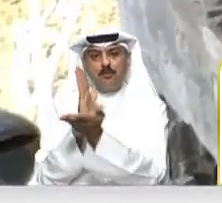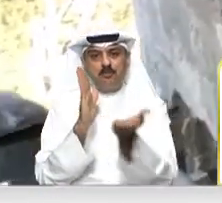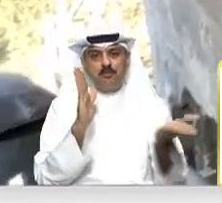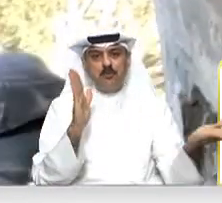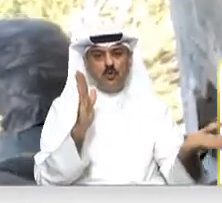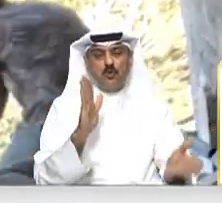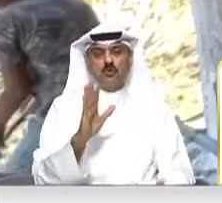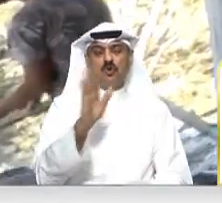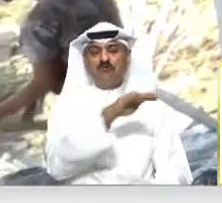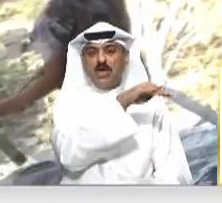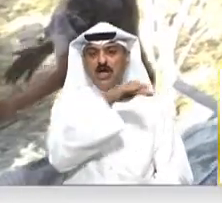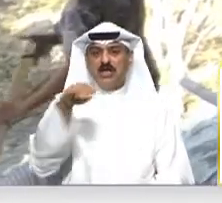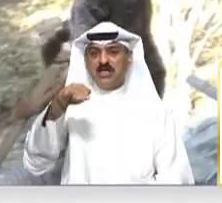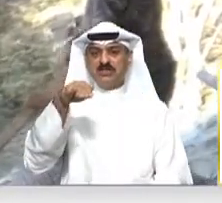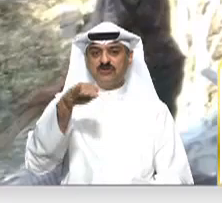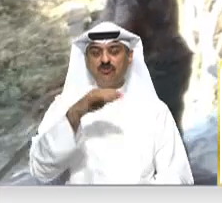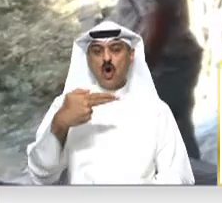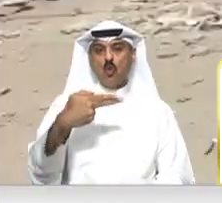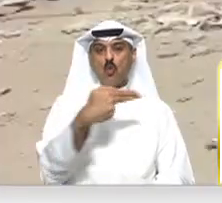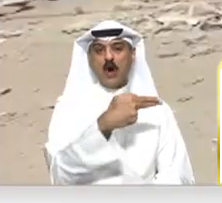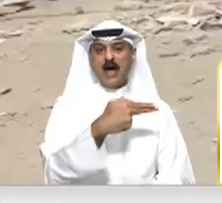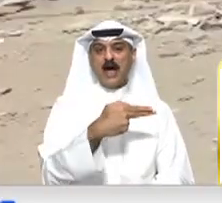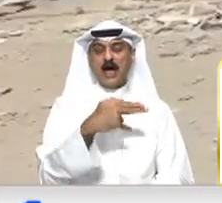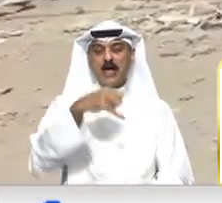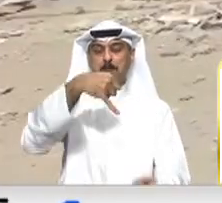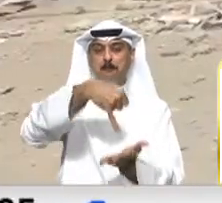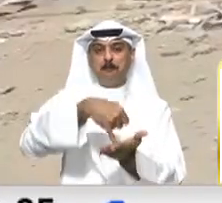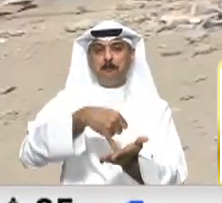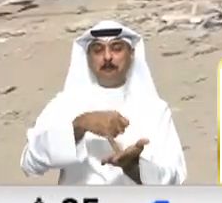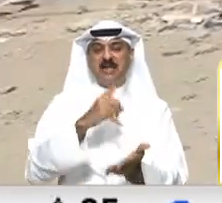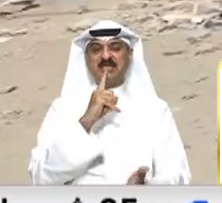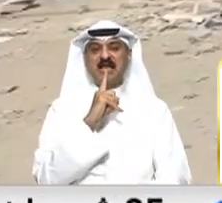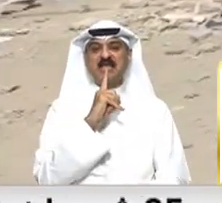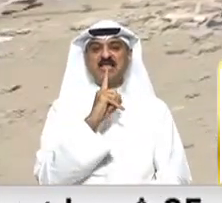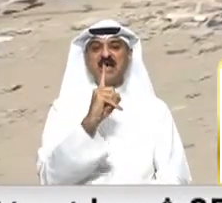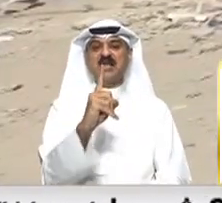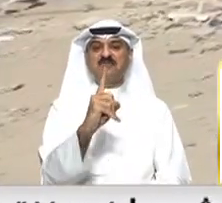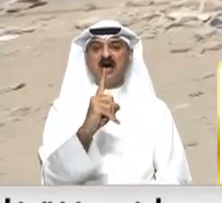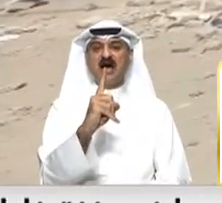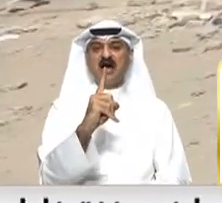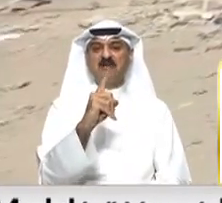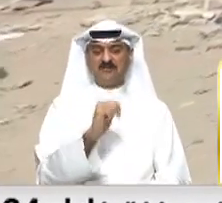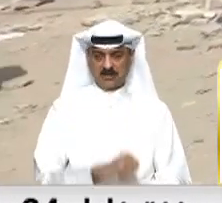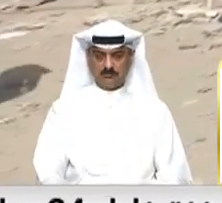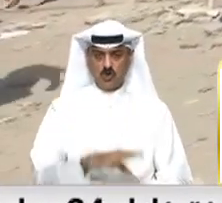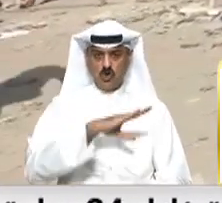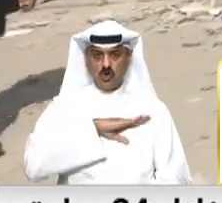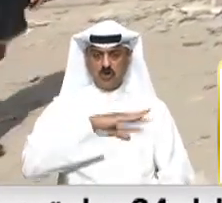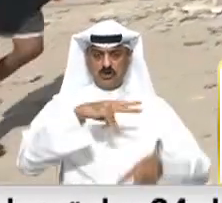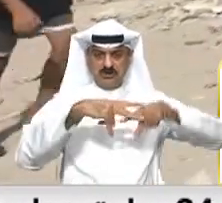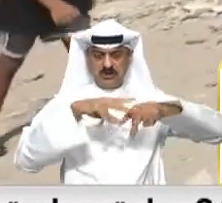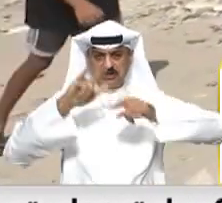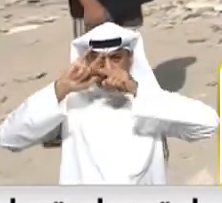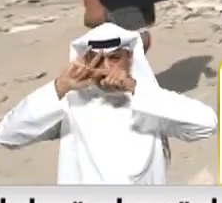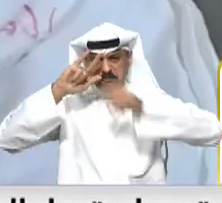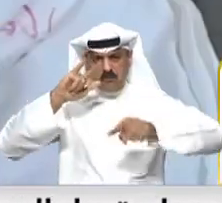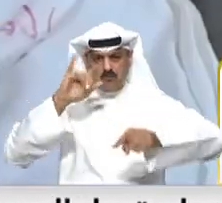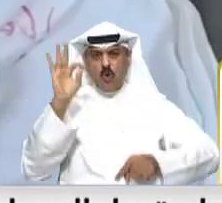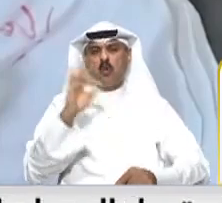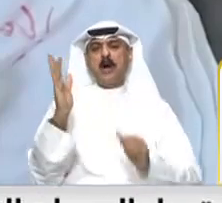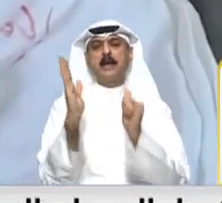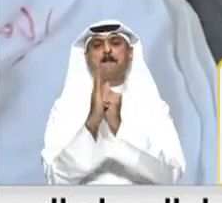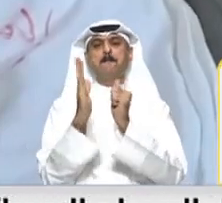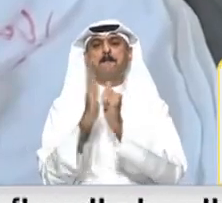وغرب مدينة رفح. وفي منطقة الزوايدة وسط القطاع قصف جيش الاحتلال منزلا أسفر عن